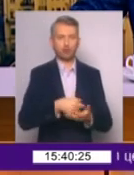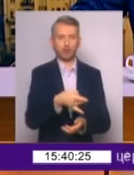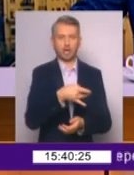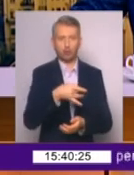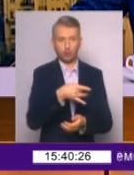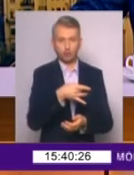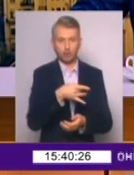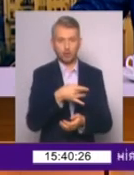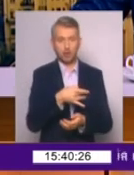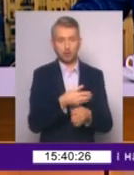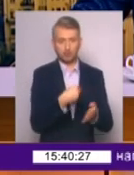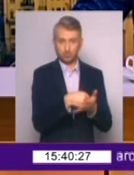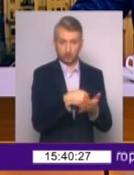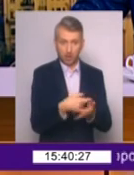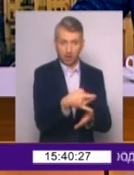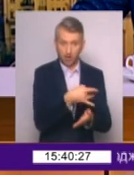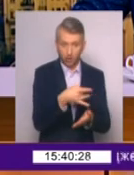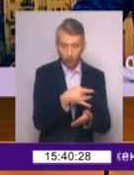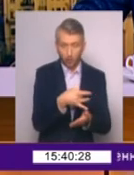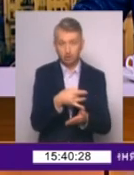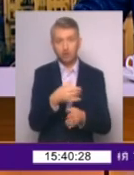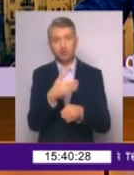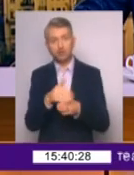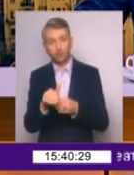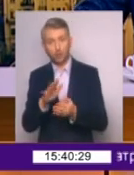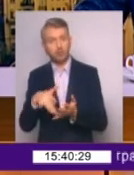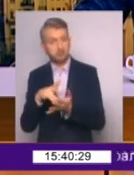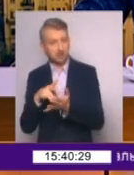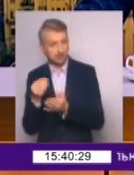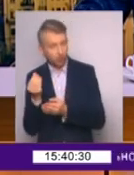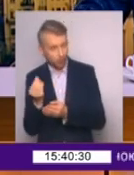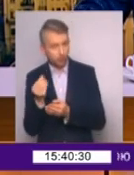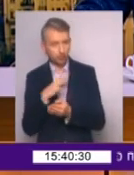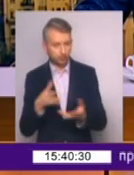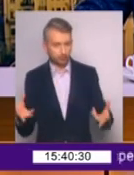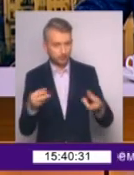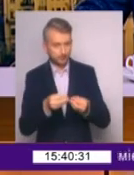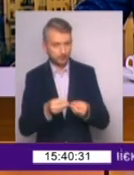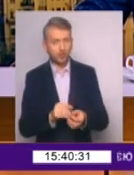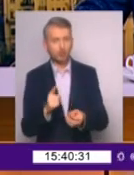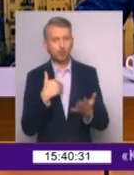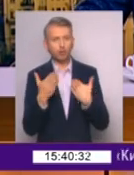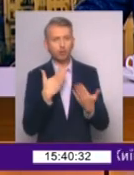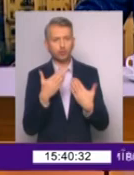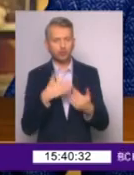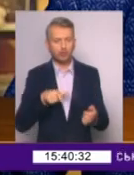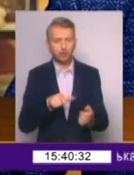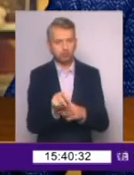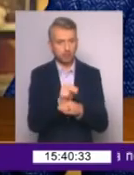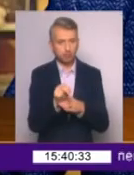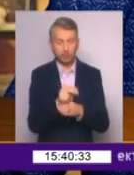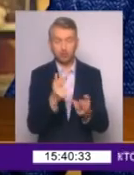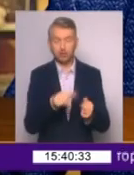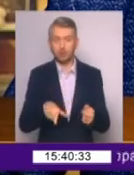району, а частково це робилося за рахунок міста Київавтодора. Що стосується ямкового ремонту дороги, да, дорога